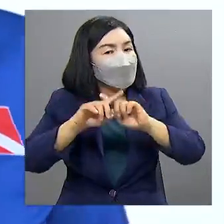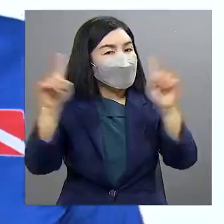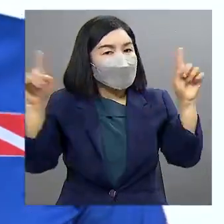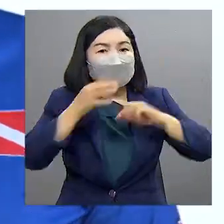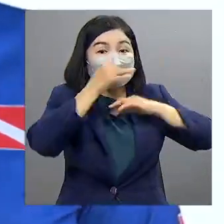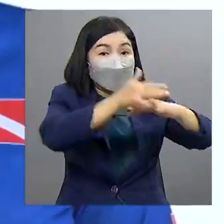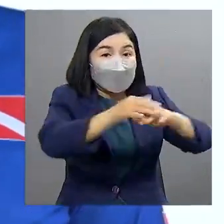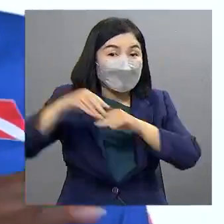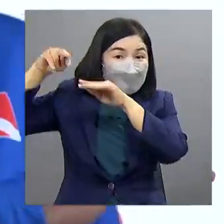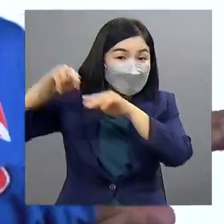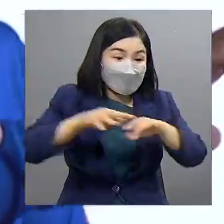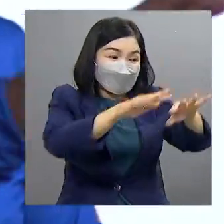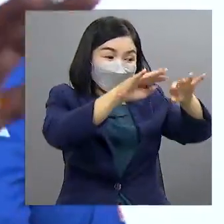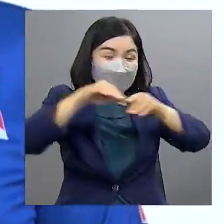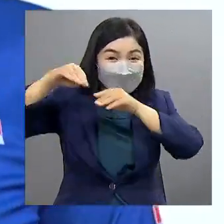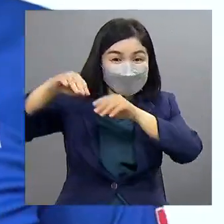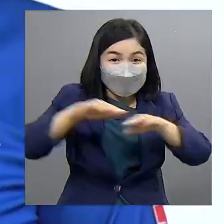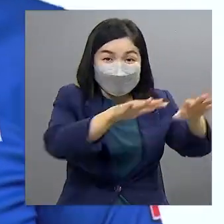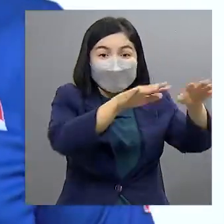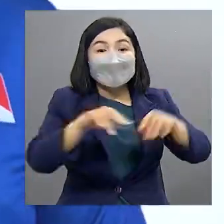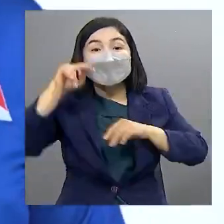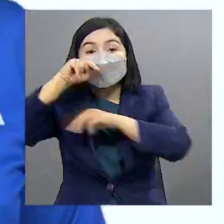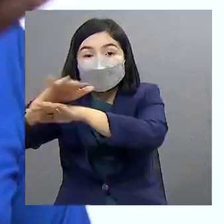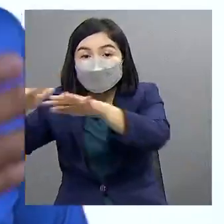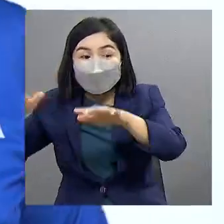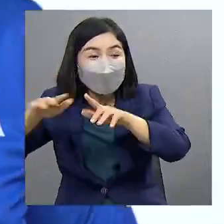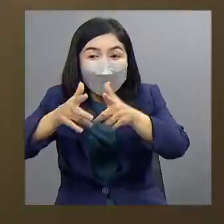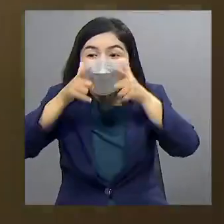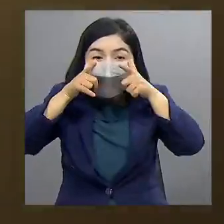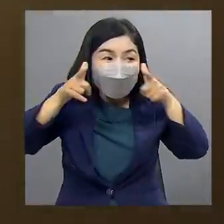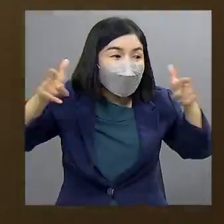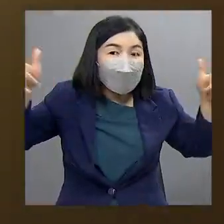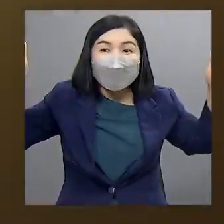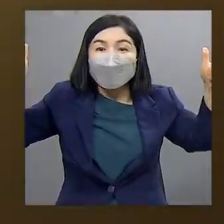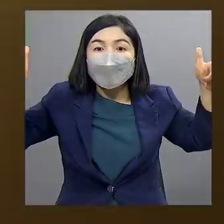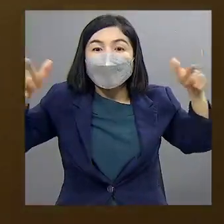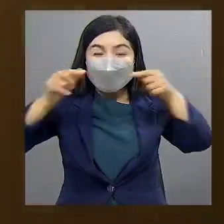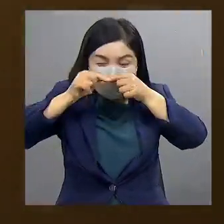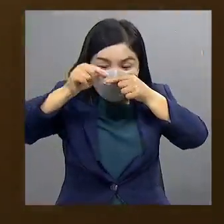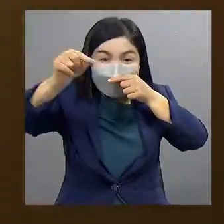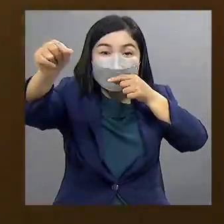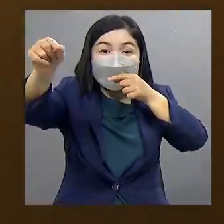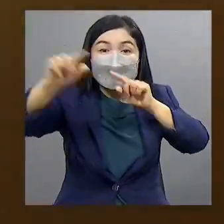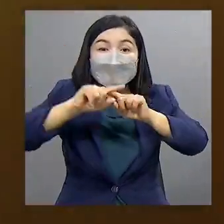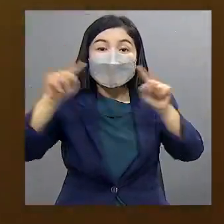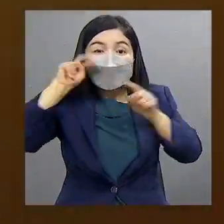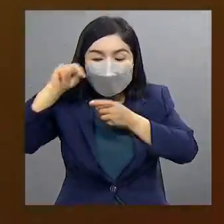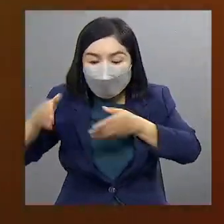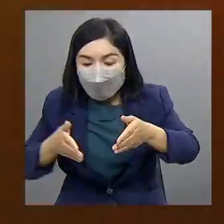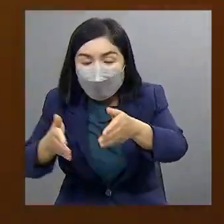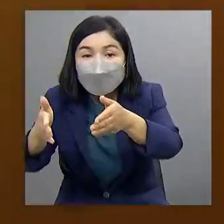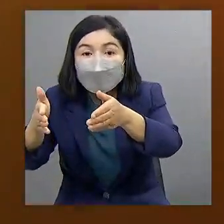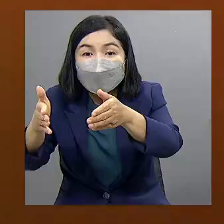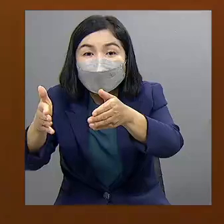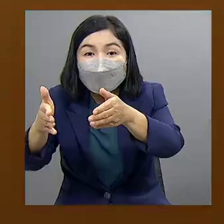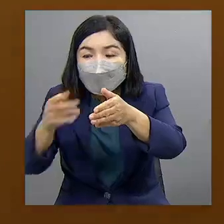น้ำในทะเลก็จะมองเห็นกว้างกว่า มองเห็นระยะได้ไกลกว่าแต่ถ้าในแม่น้ำลำคลองเราจะไม่สามารถมองเห็นได้เลยเ